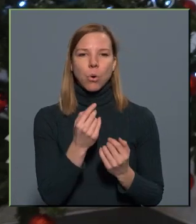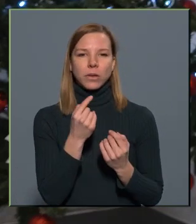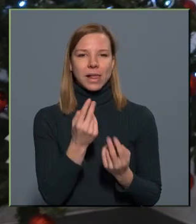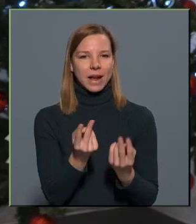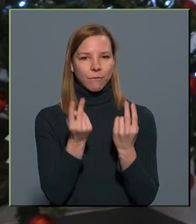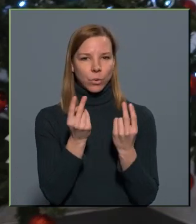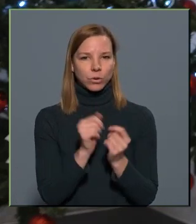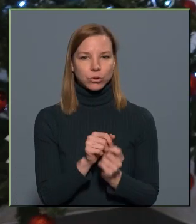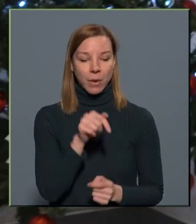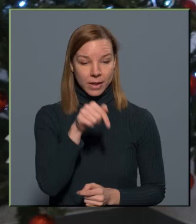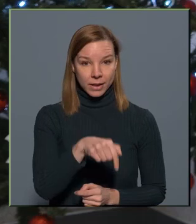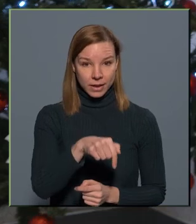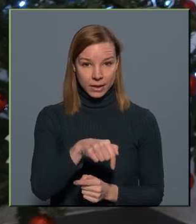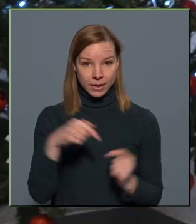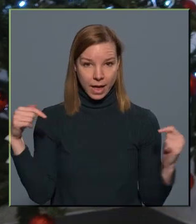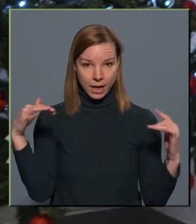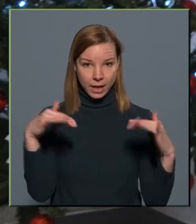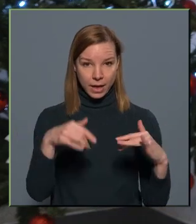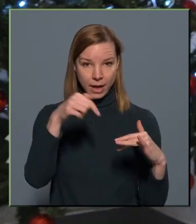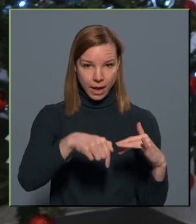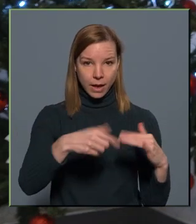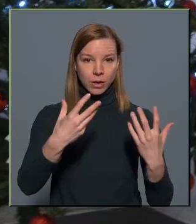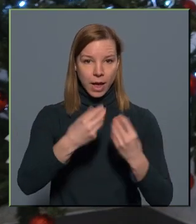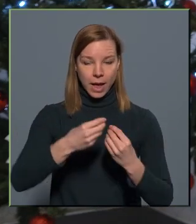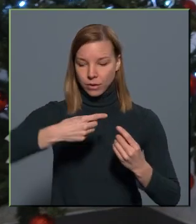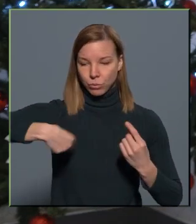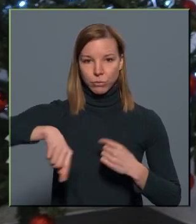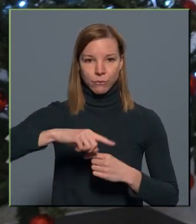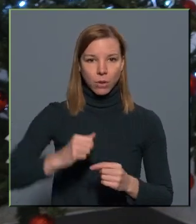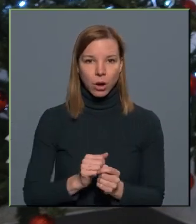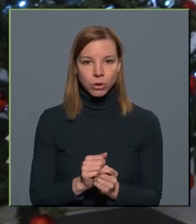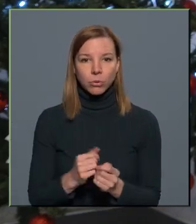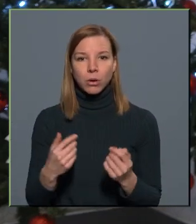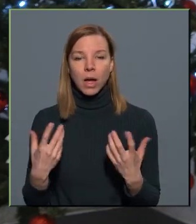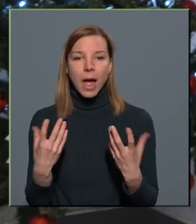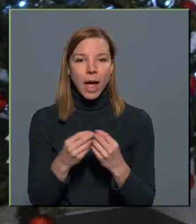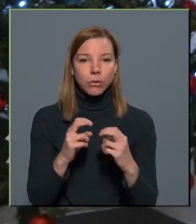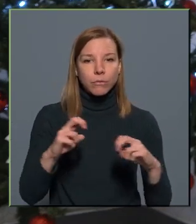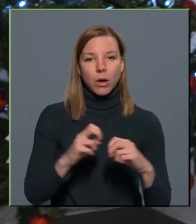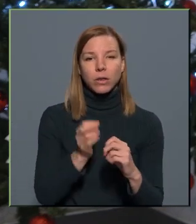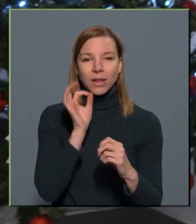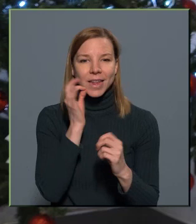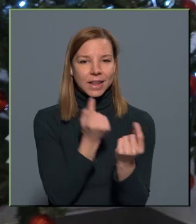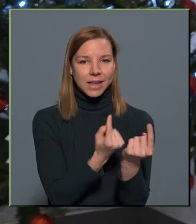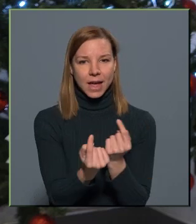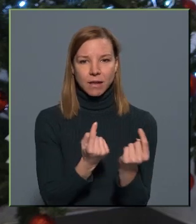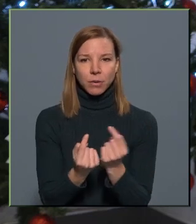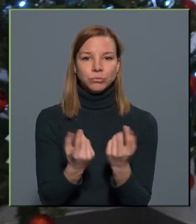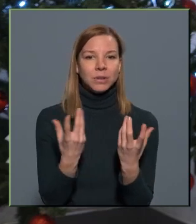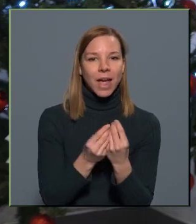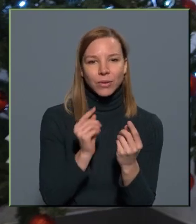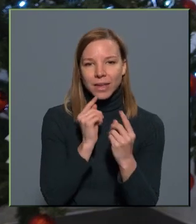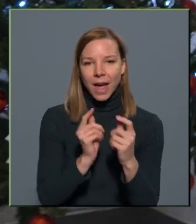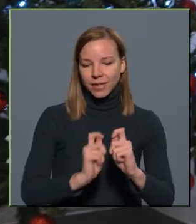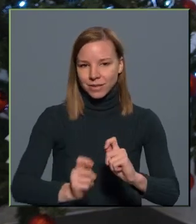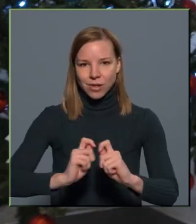legfontosabb, hogy ezek az összejövetelek, ahol együtt vagyunk, együtt vannak, akik szeretik egymást, akik együtt játszanak, akik